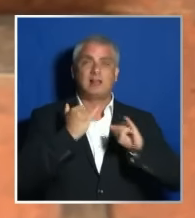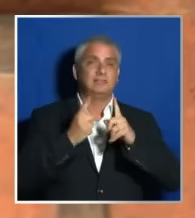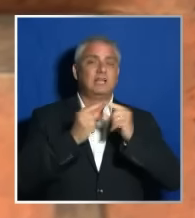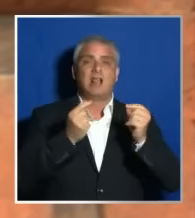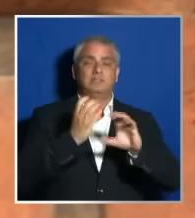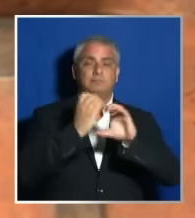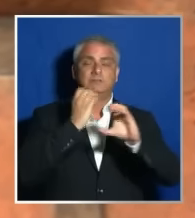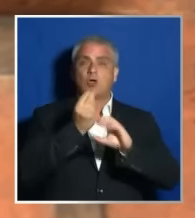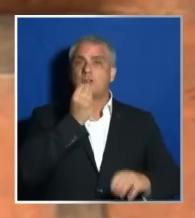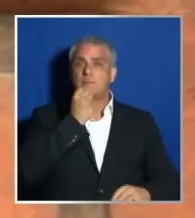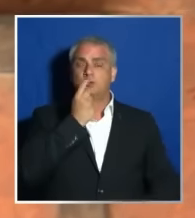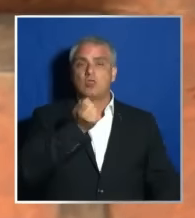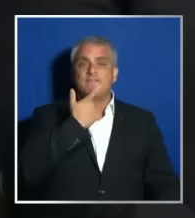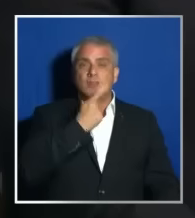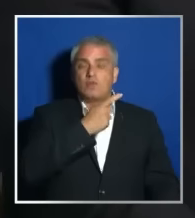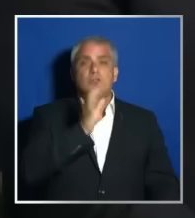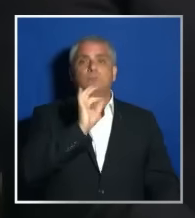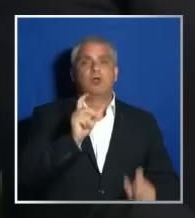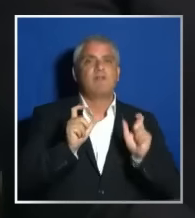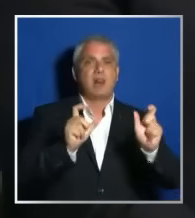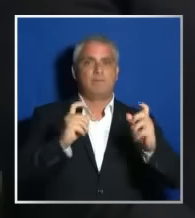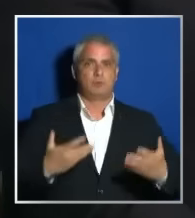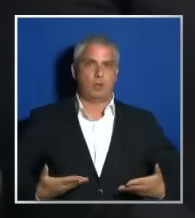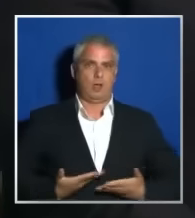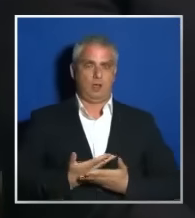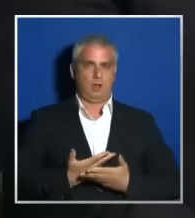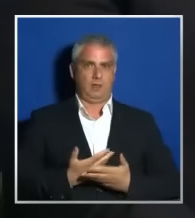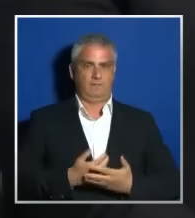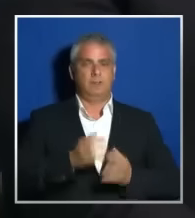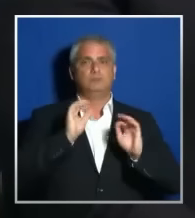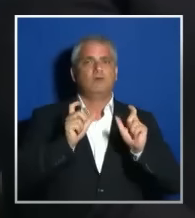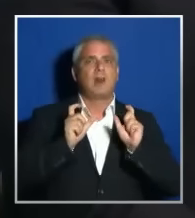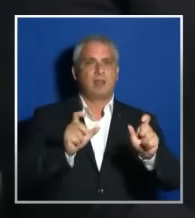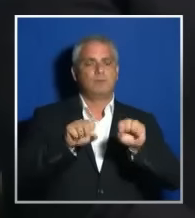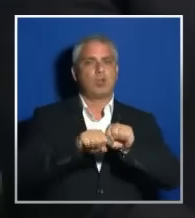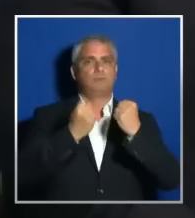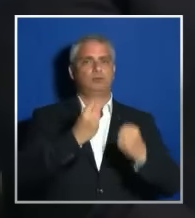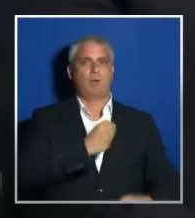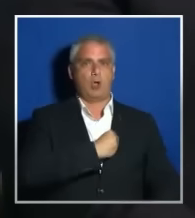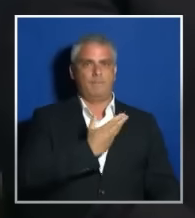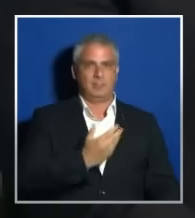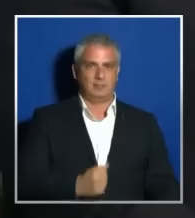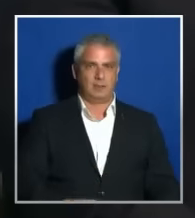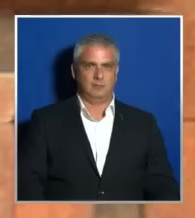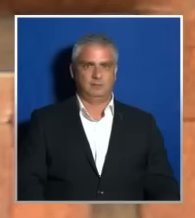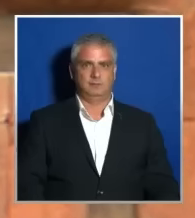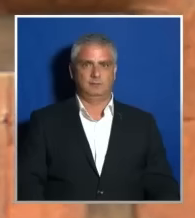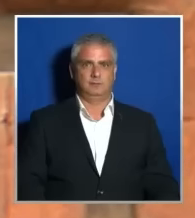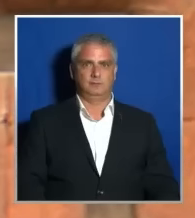לעזה משאיות מזון ותרופות כדי למנוע רעב, כדי למנוע משבר הומניטרי.